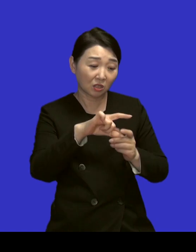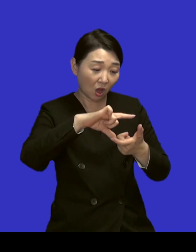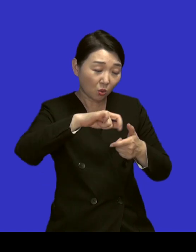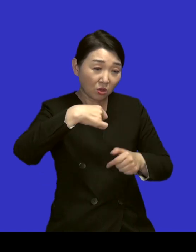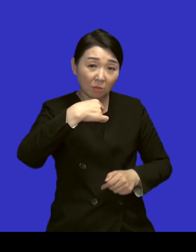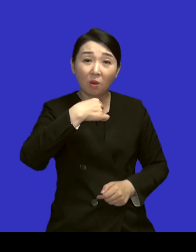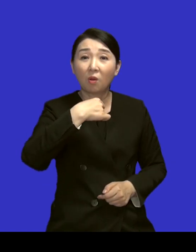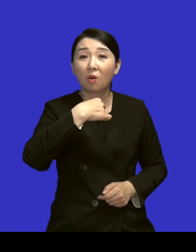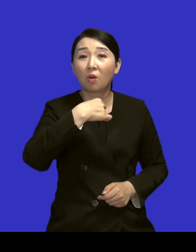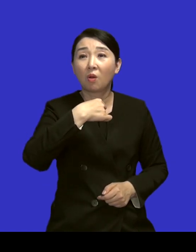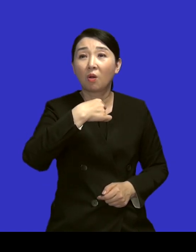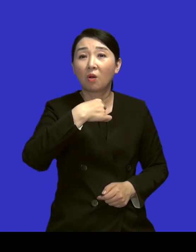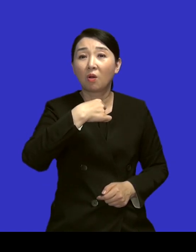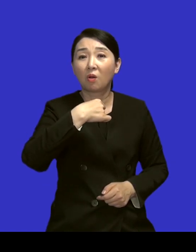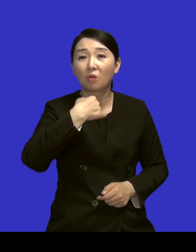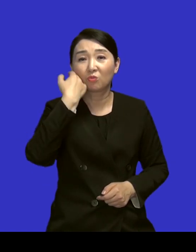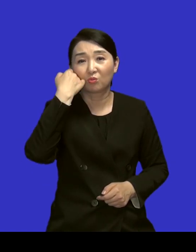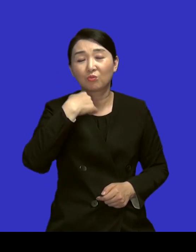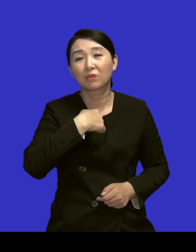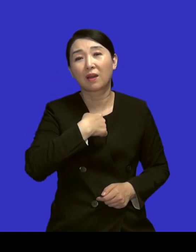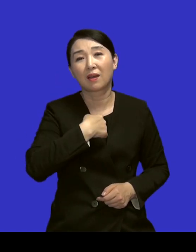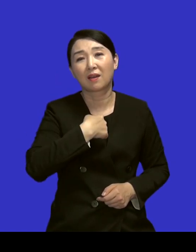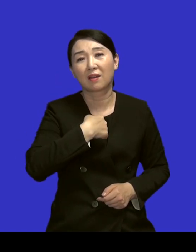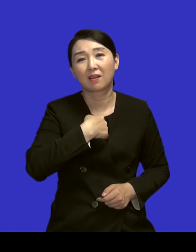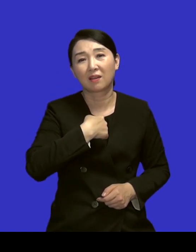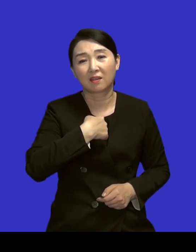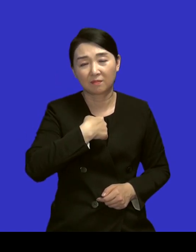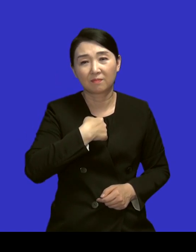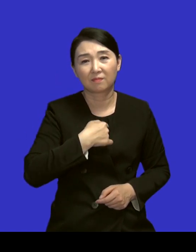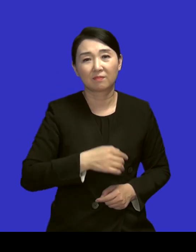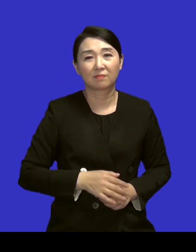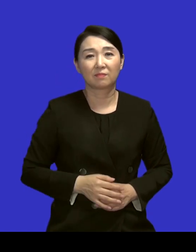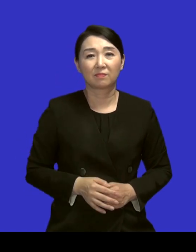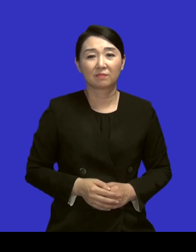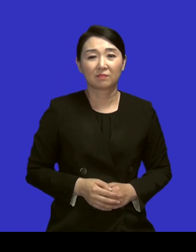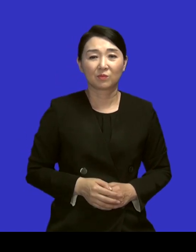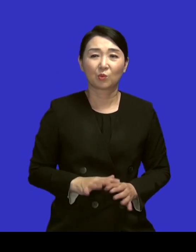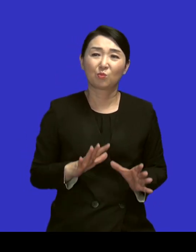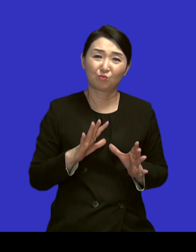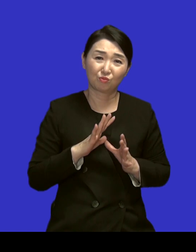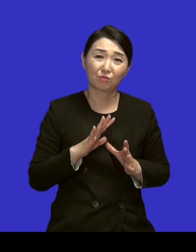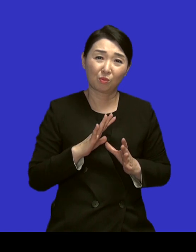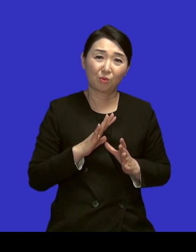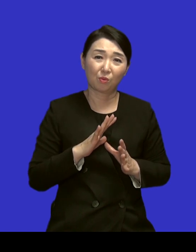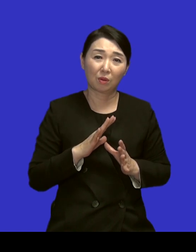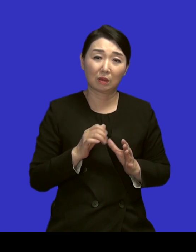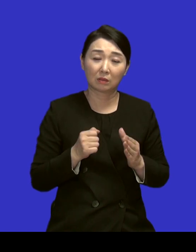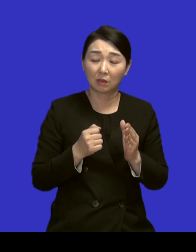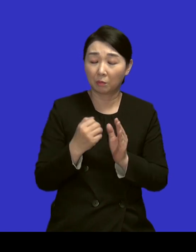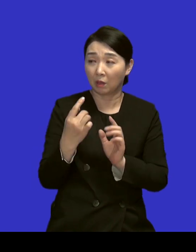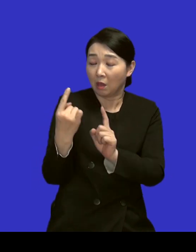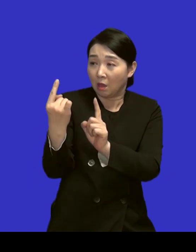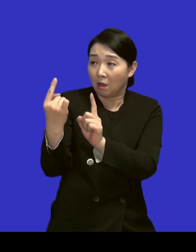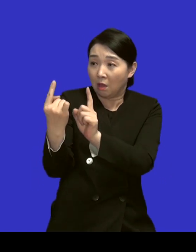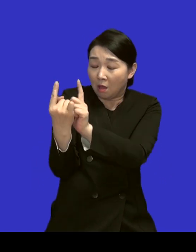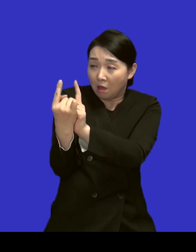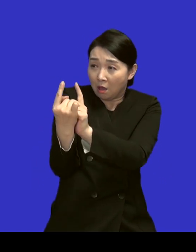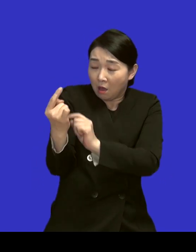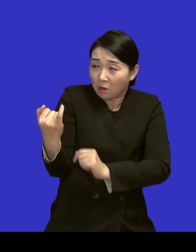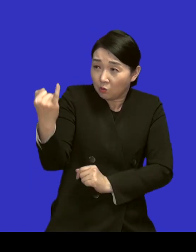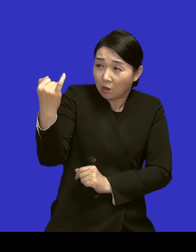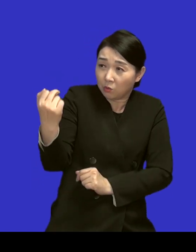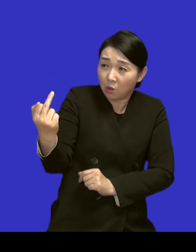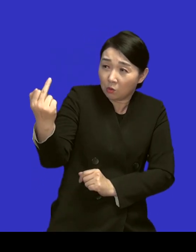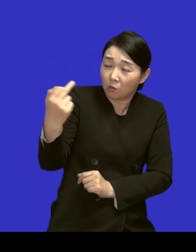거를 그 아이가 저가 하고 있더라고요. 그 정도였어요? 너무 무서워서 이렇게 막 마주치면 저 누나도